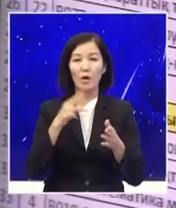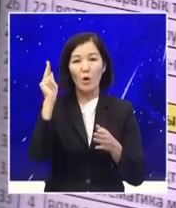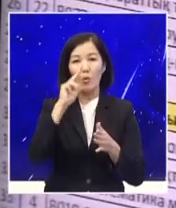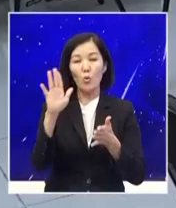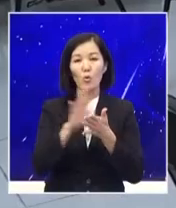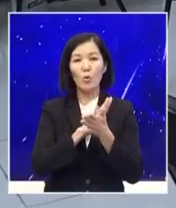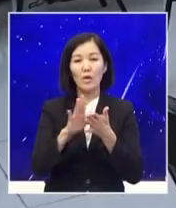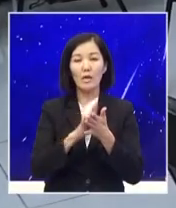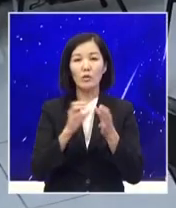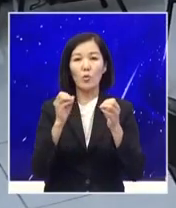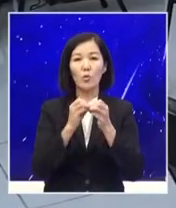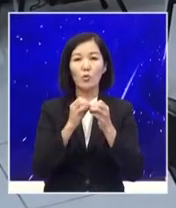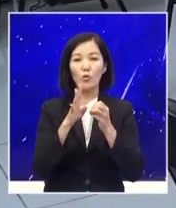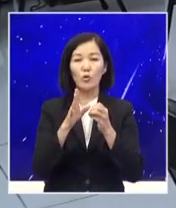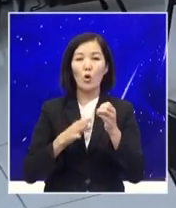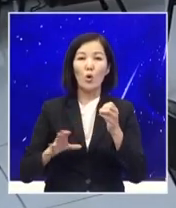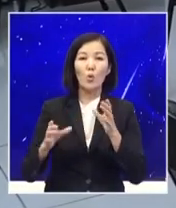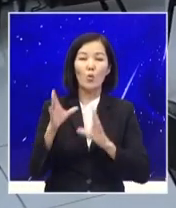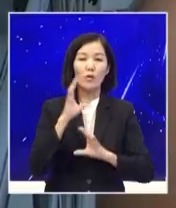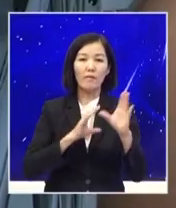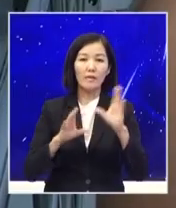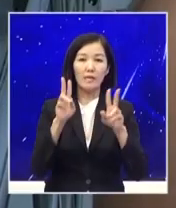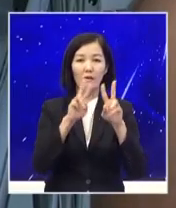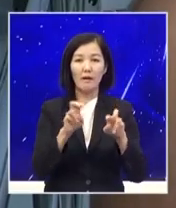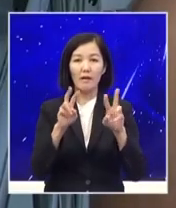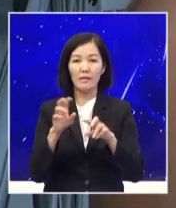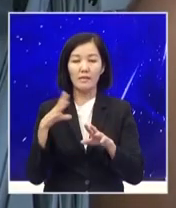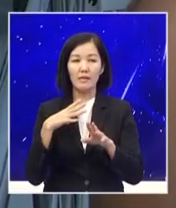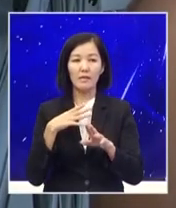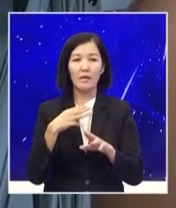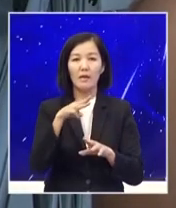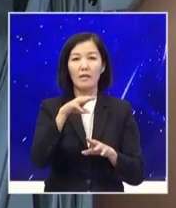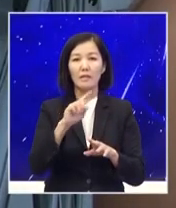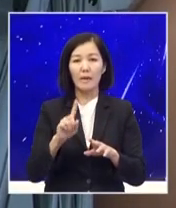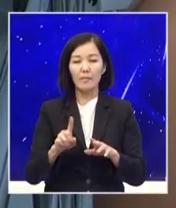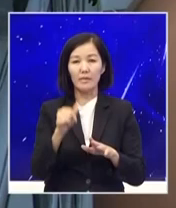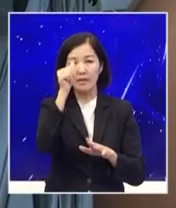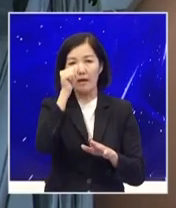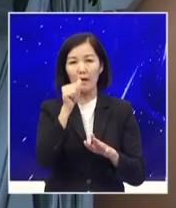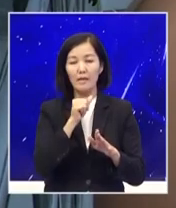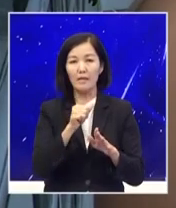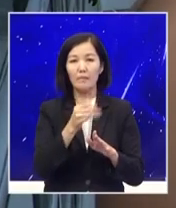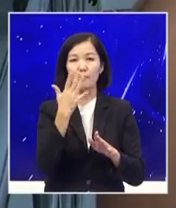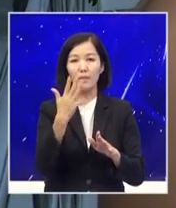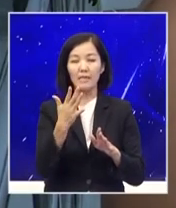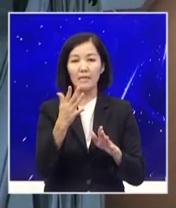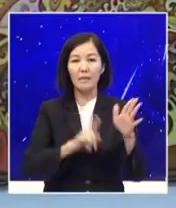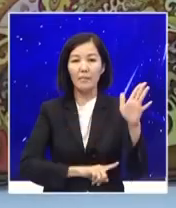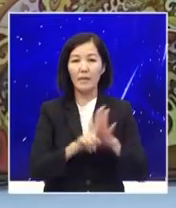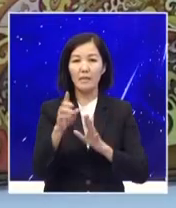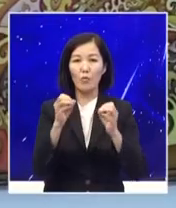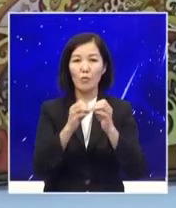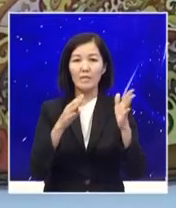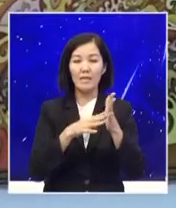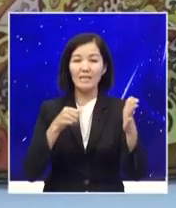гранттары елдің 14 университетінен қарастырылды. Тамыз айының 5-нен 18-ге дейін осы